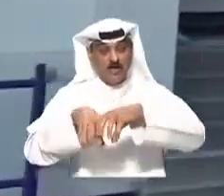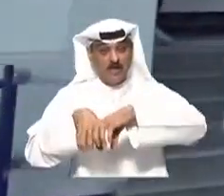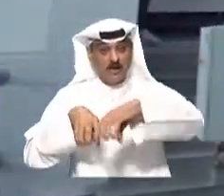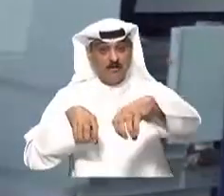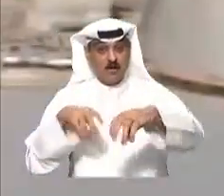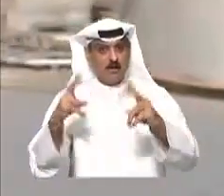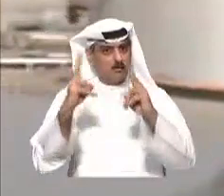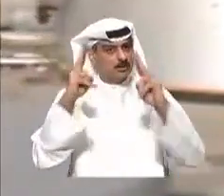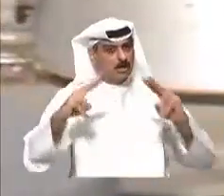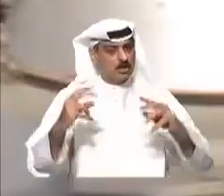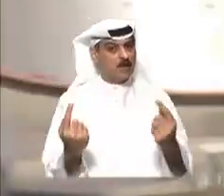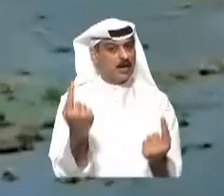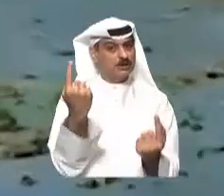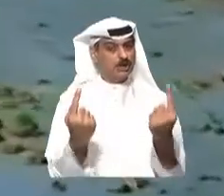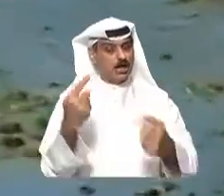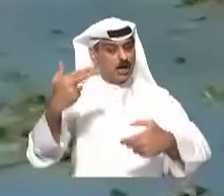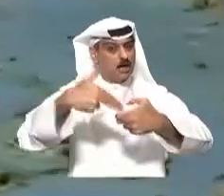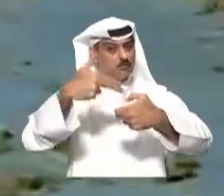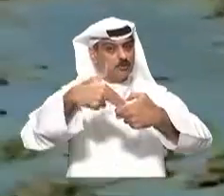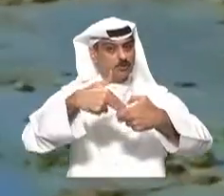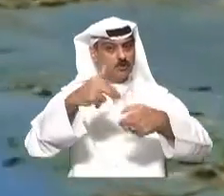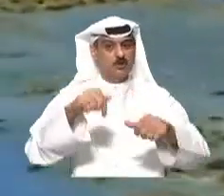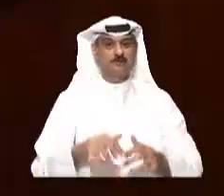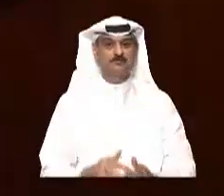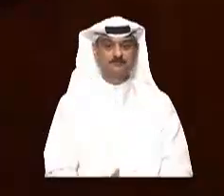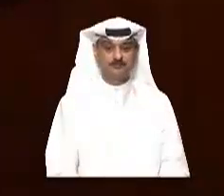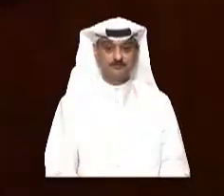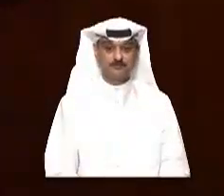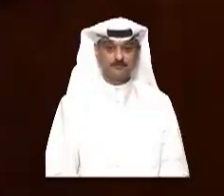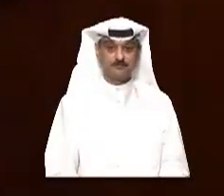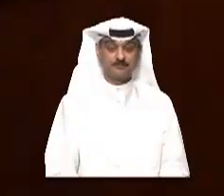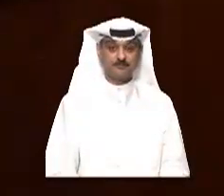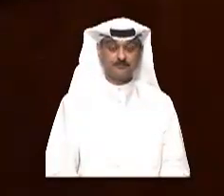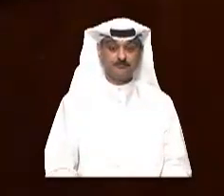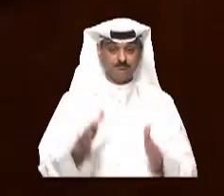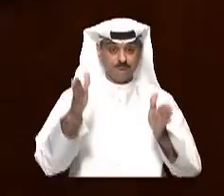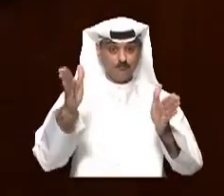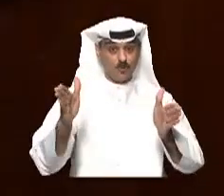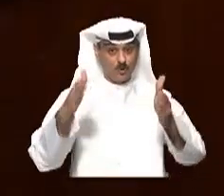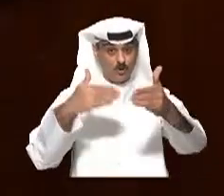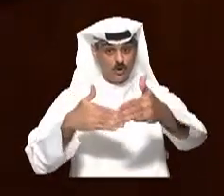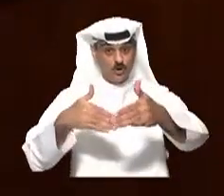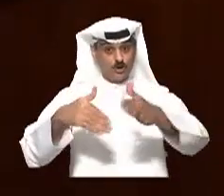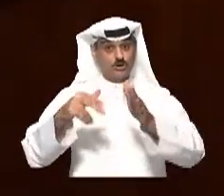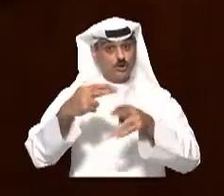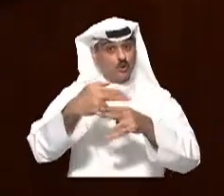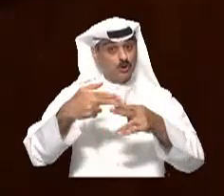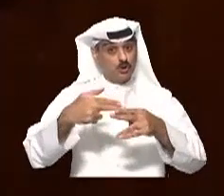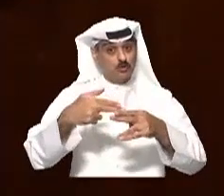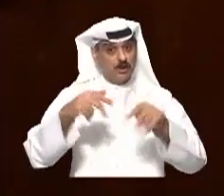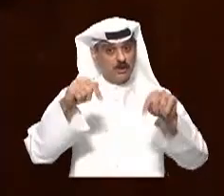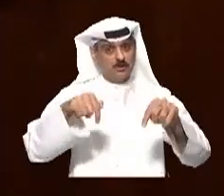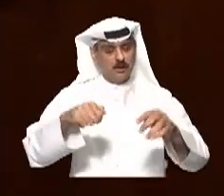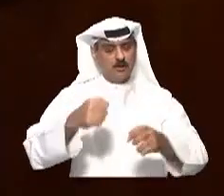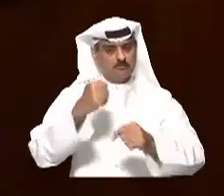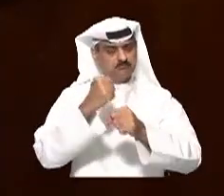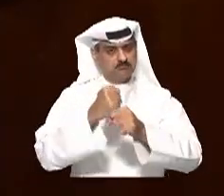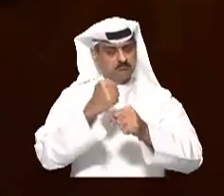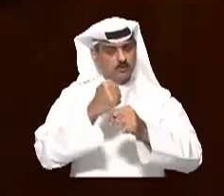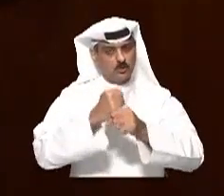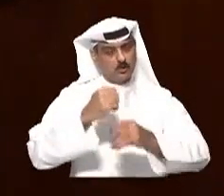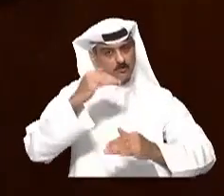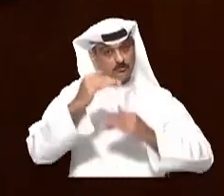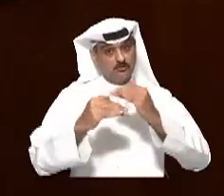والكهرباء والبترول والصرف الصحي. الصندوق بدأ عمله أو نشاطه في جمهورية مصر من